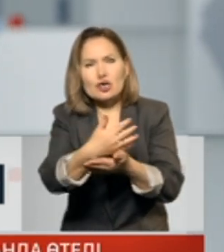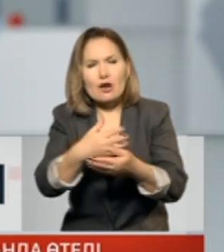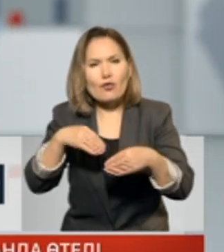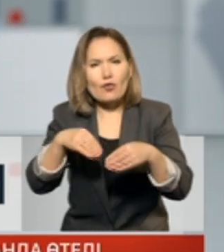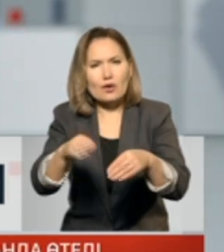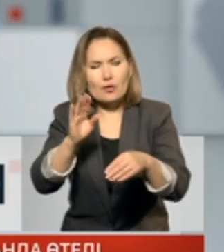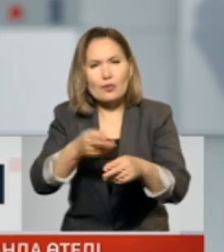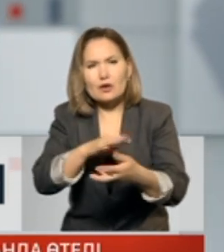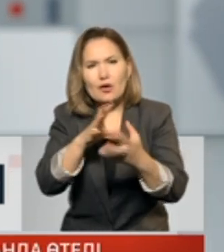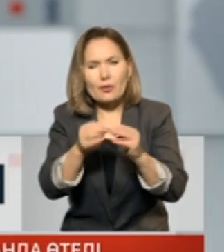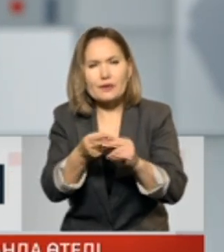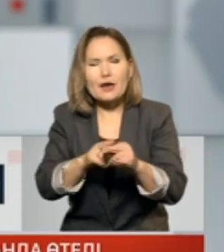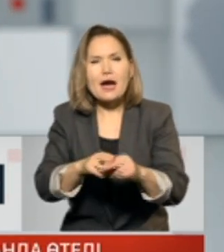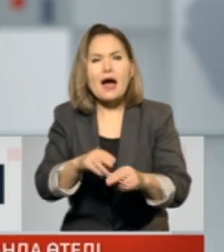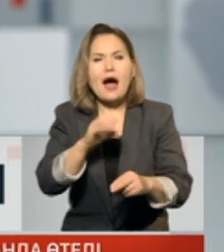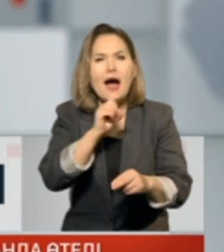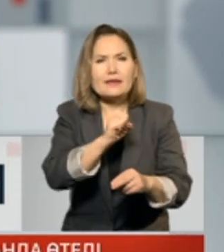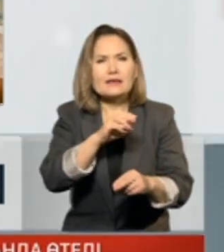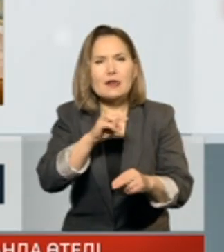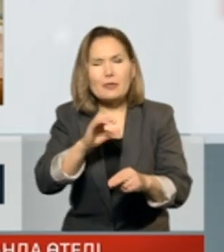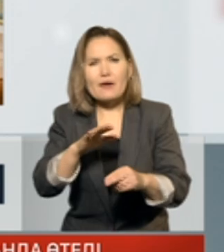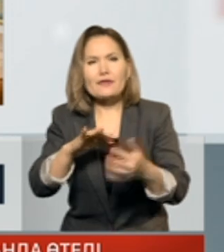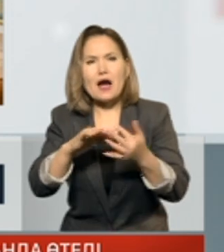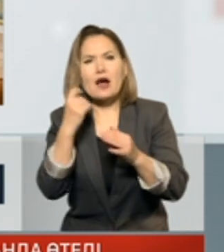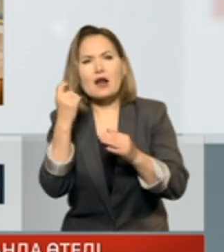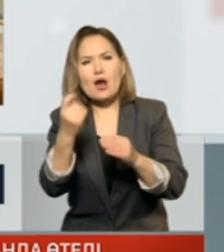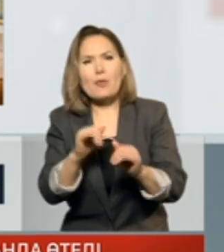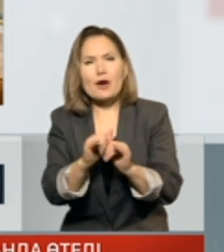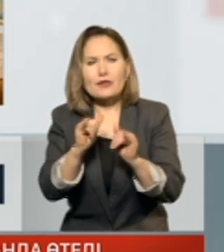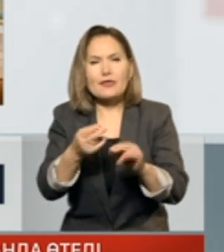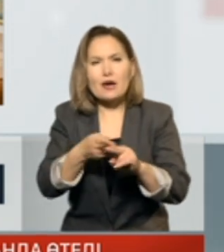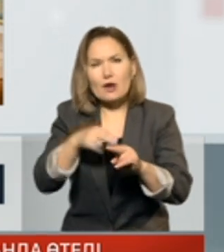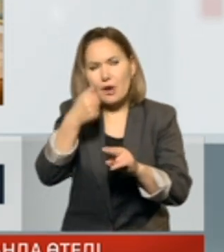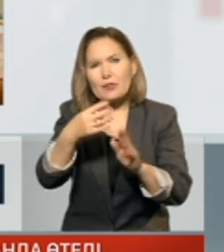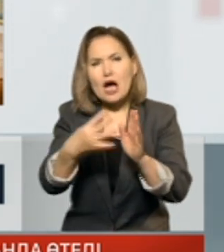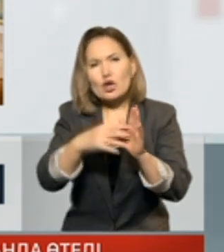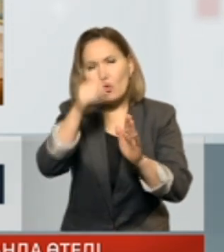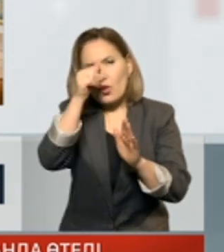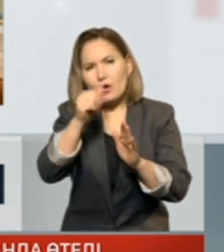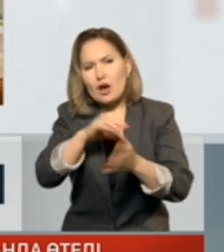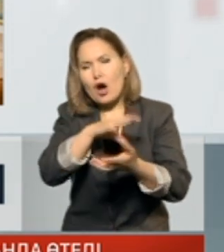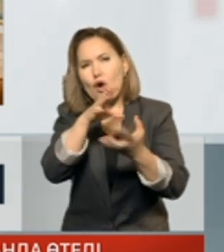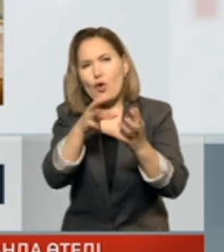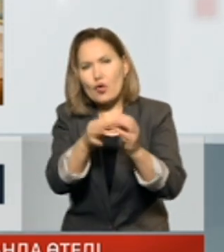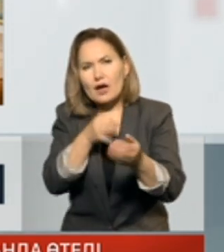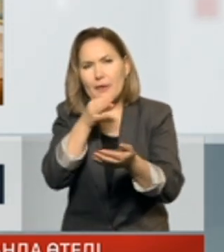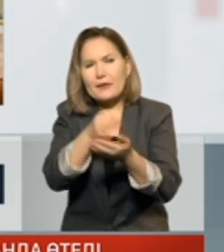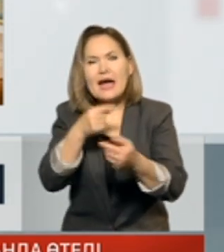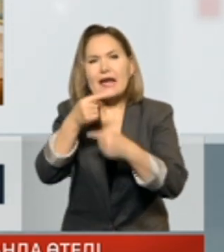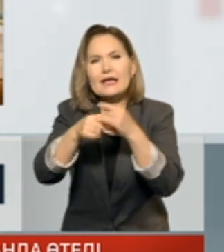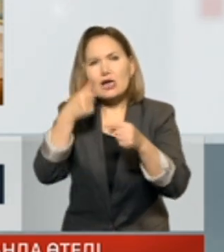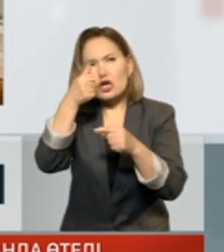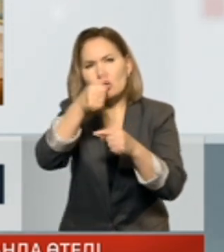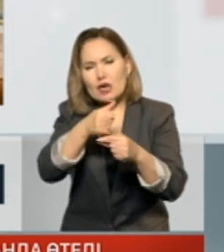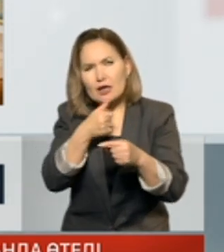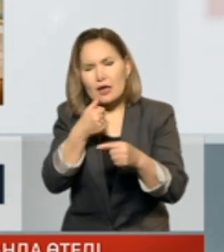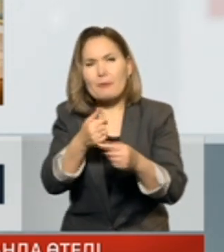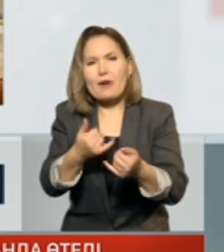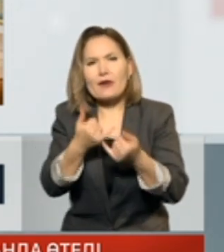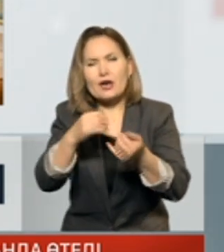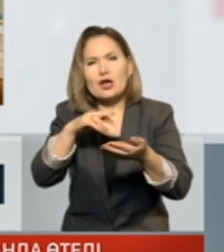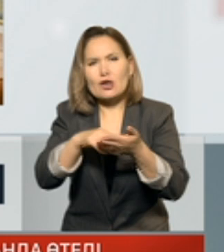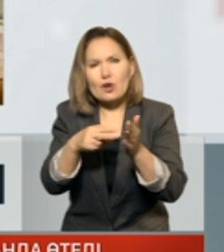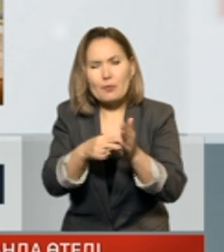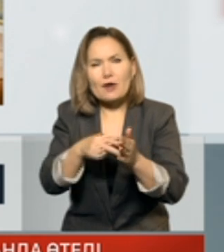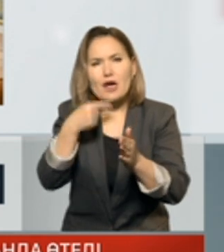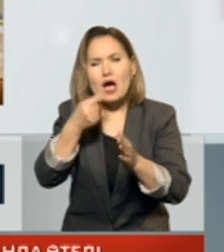рекордтық көрсеткіш. Айдарбек Сапаров аграрлық саланы дамытудың биылғы 9 айдағы қорытындысымен келесі жылға арналған жоспары туралы да